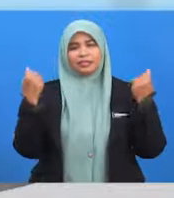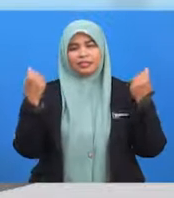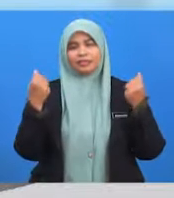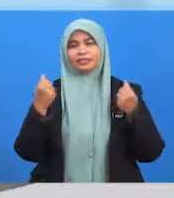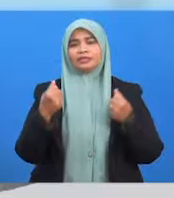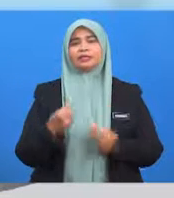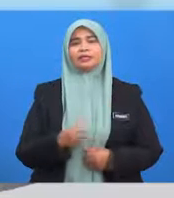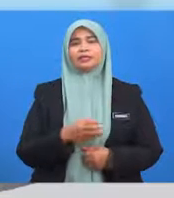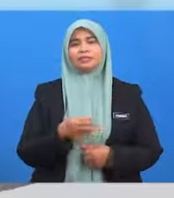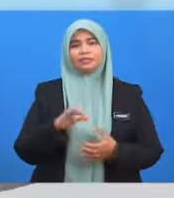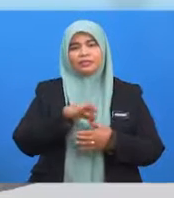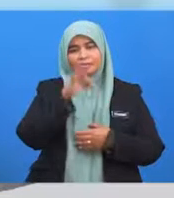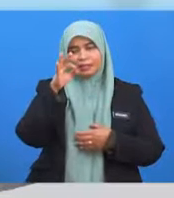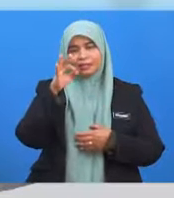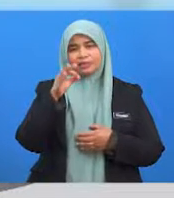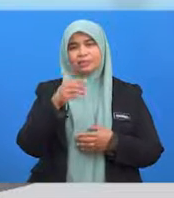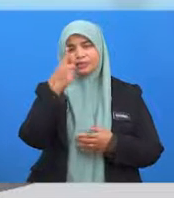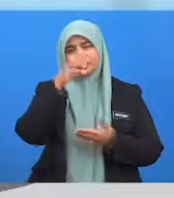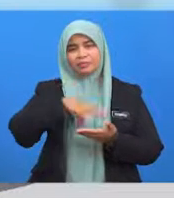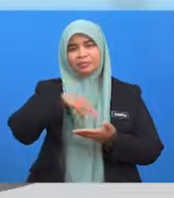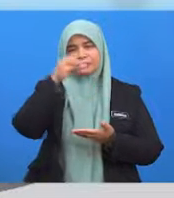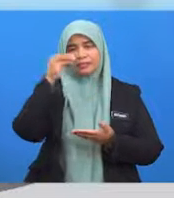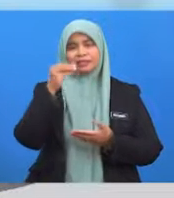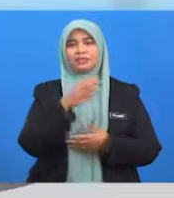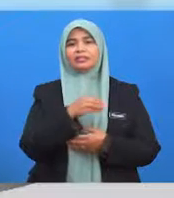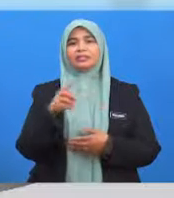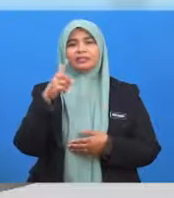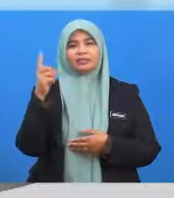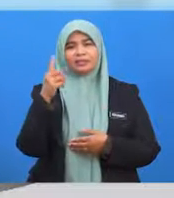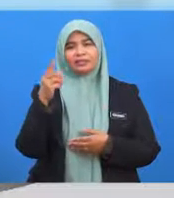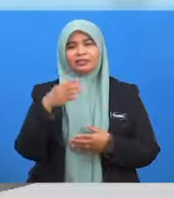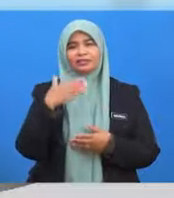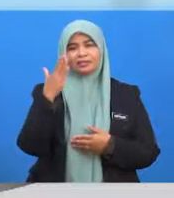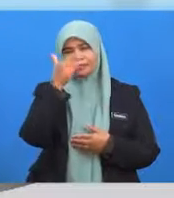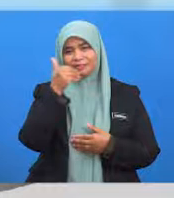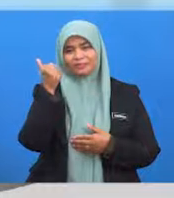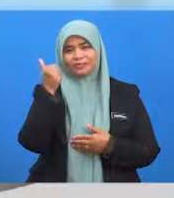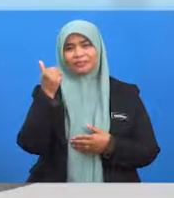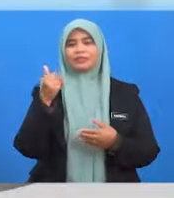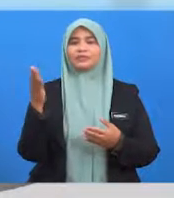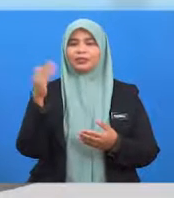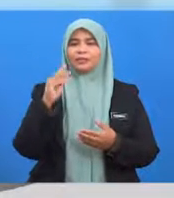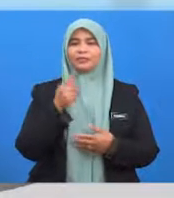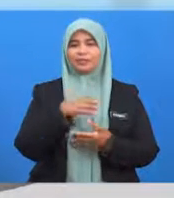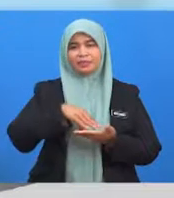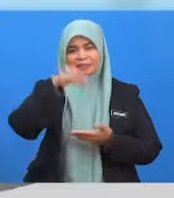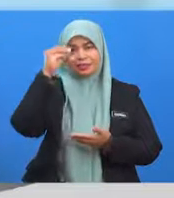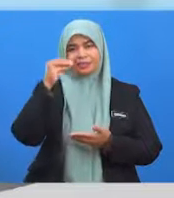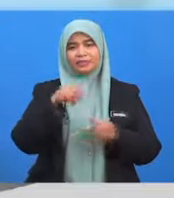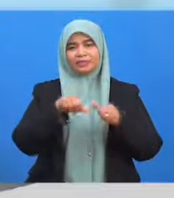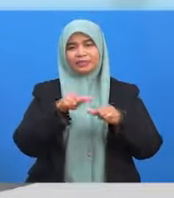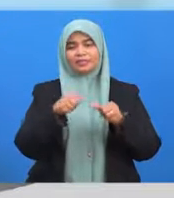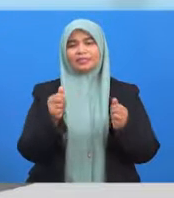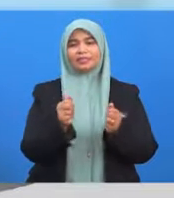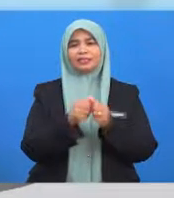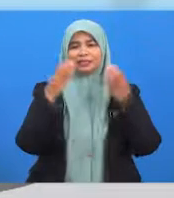keadaan sihat, bersemangat untuk belajar dan sentiasa ceria. Jom kita belajar sains dengan